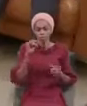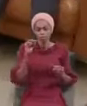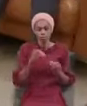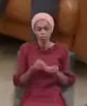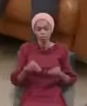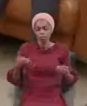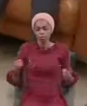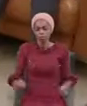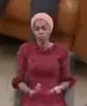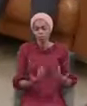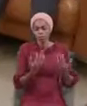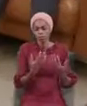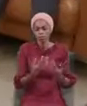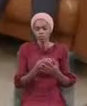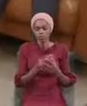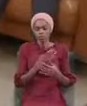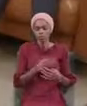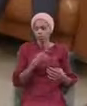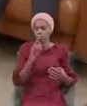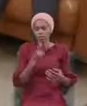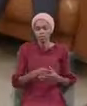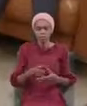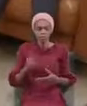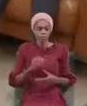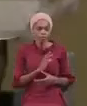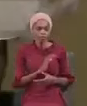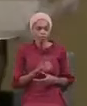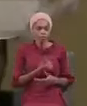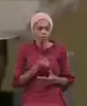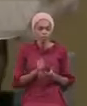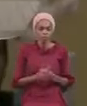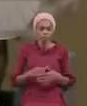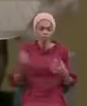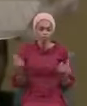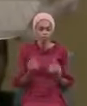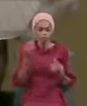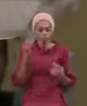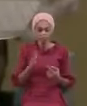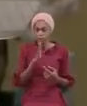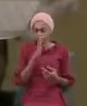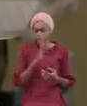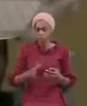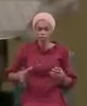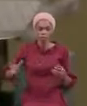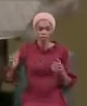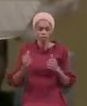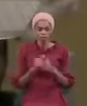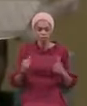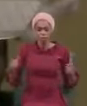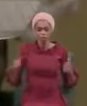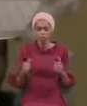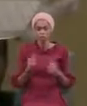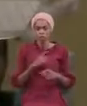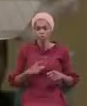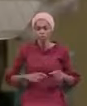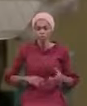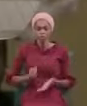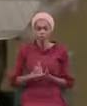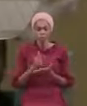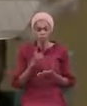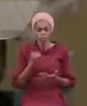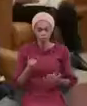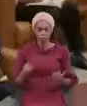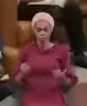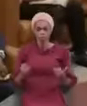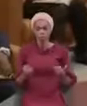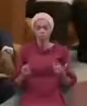c'est elle qui sera retranché mon va te dire ce matin tu ne seras pas retranché au nom de Jésus la